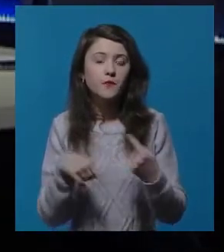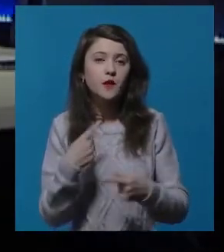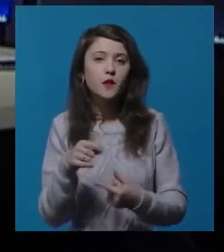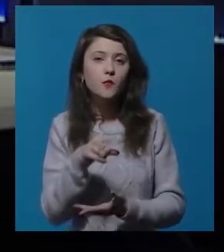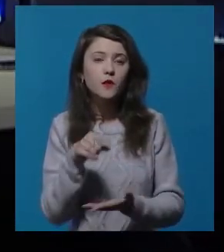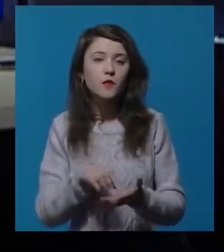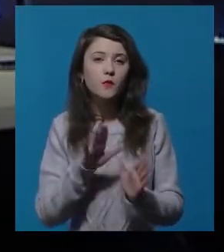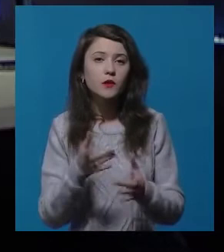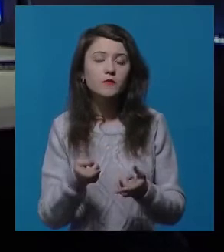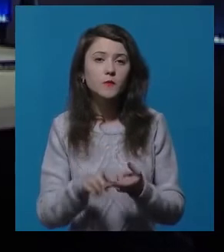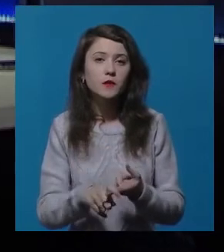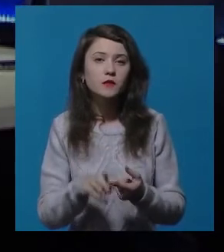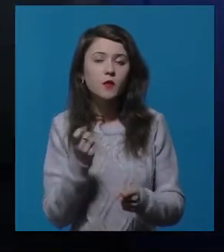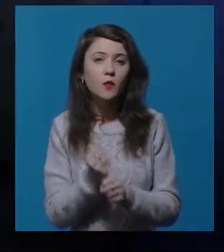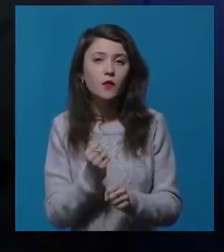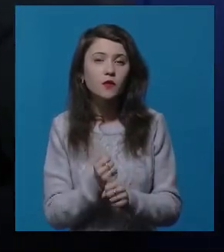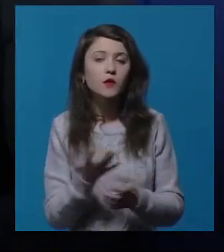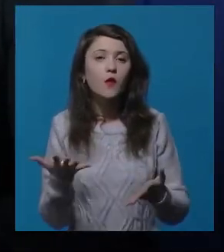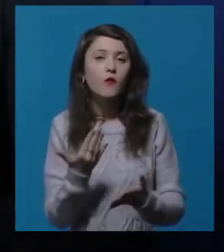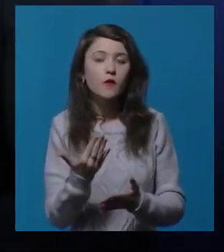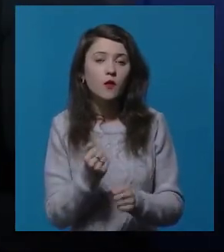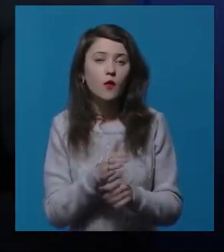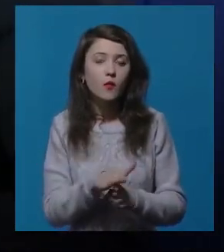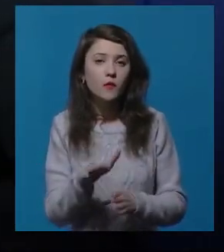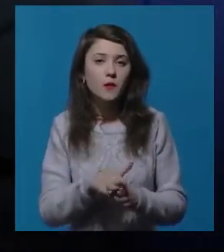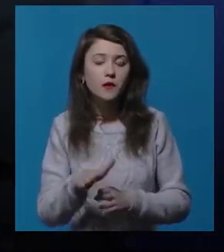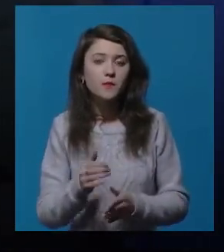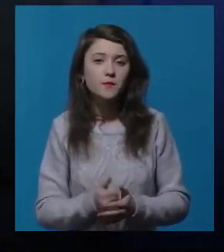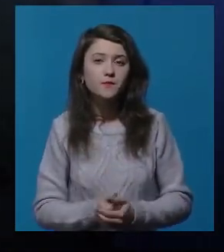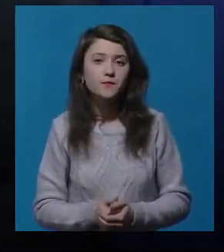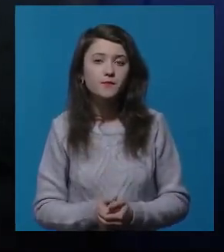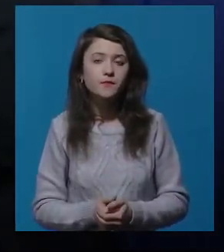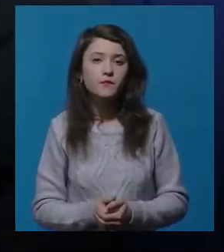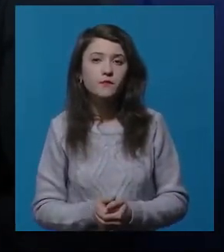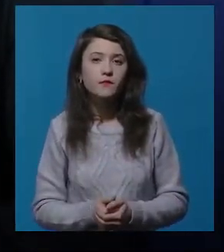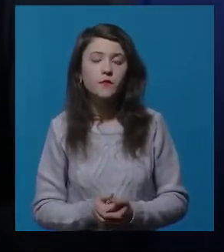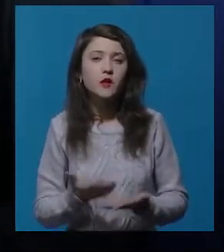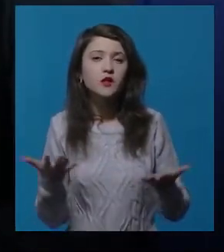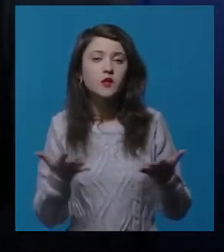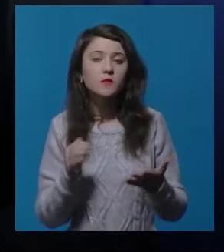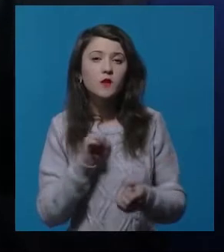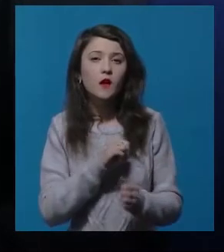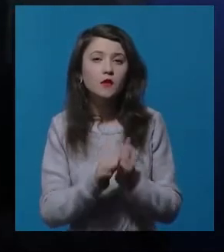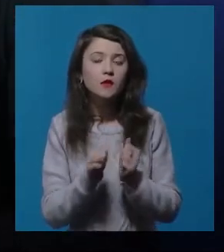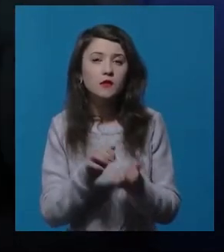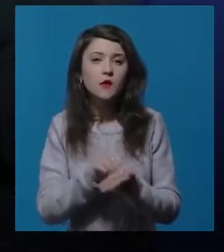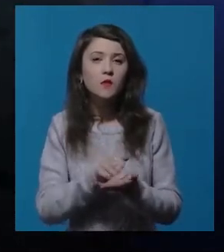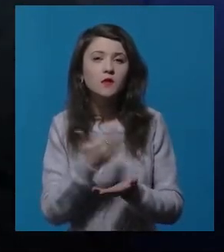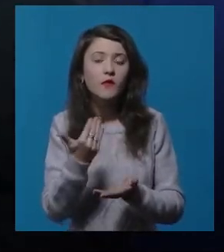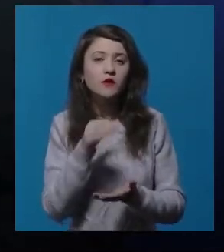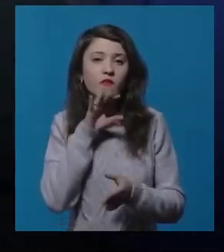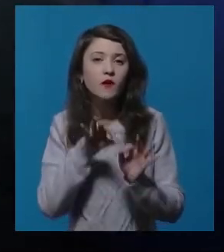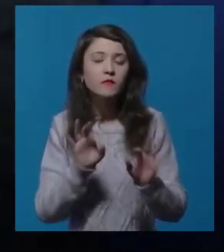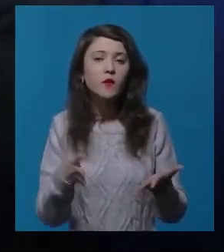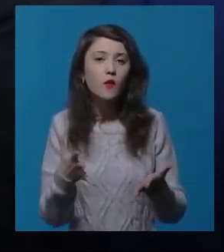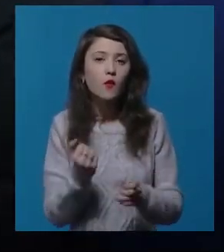пов'язане з роботою, яку робите, та з допомогою. Чим найчастіше та займаються ваші фахівці, яку роботу